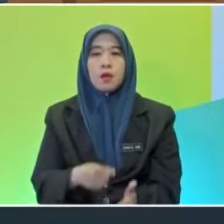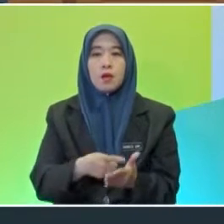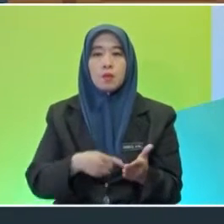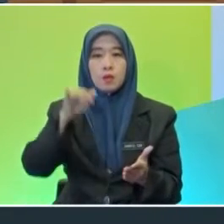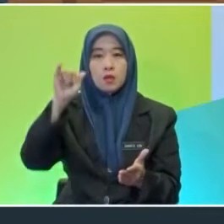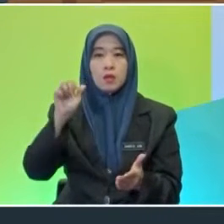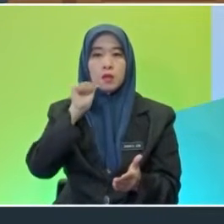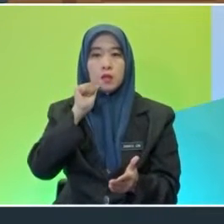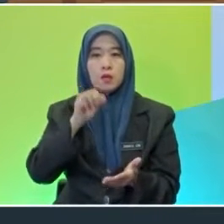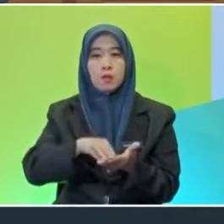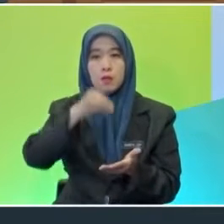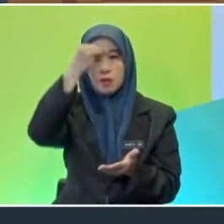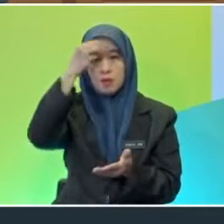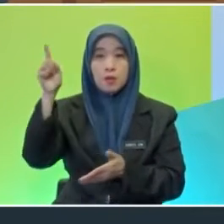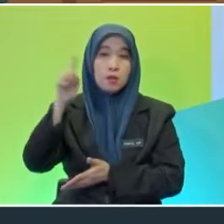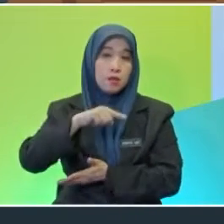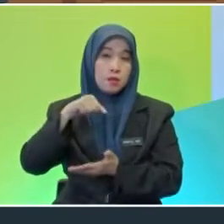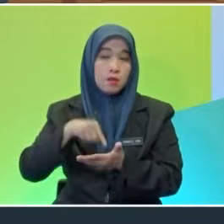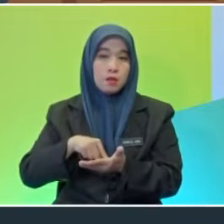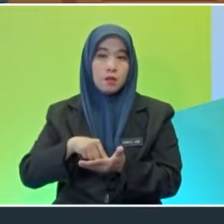belajar hari ini